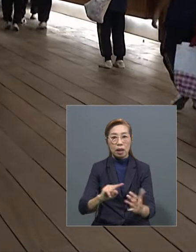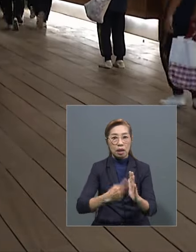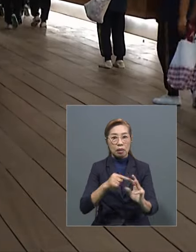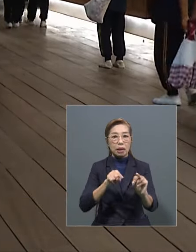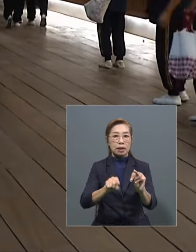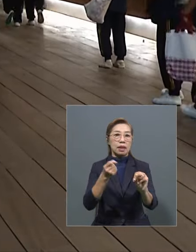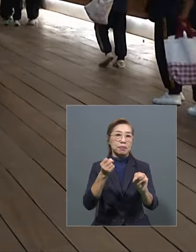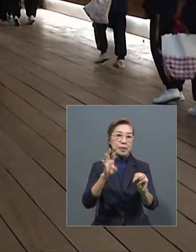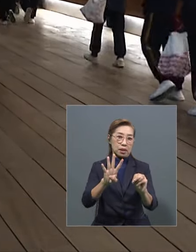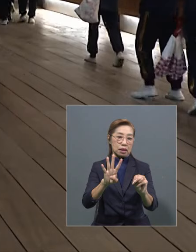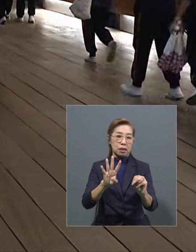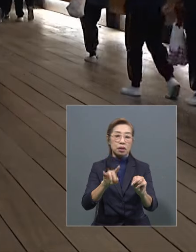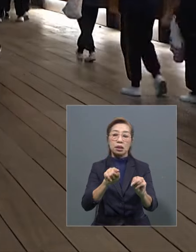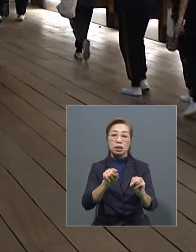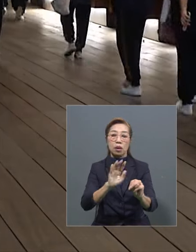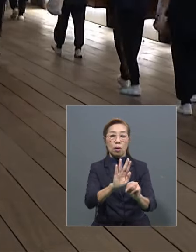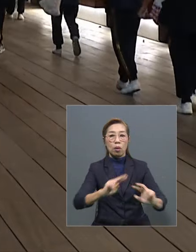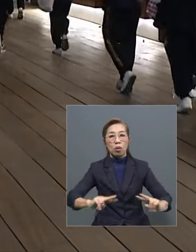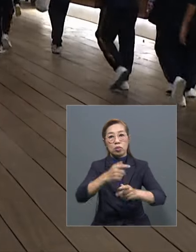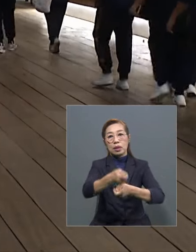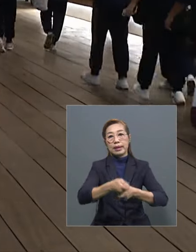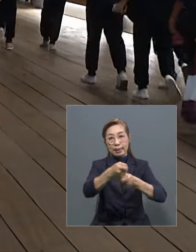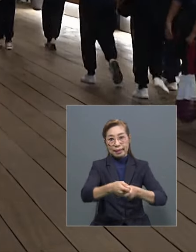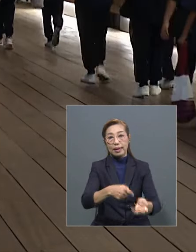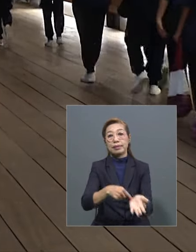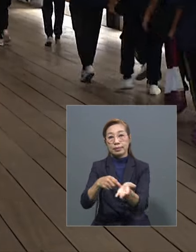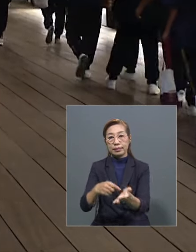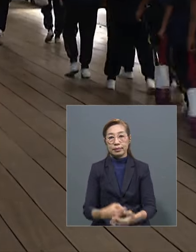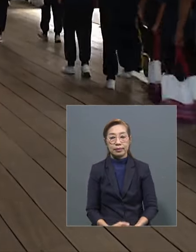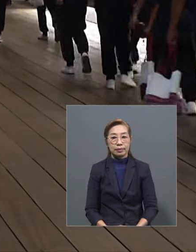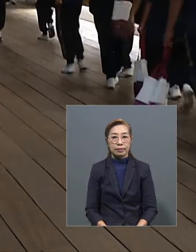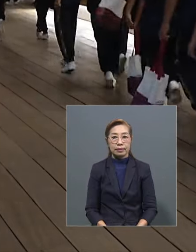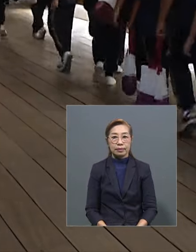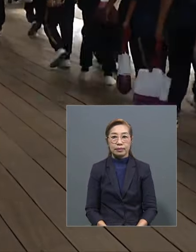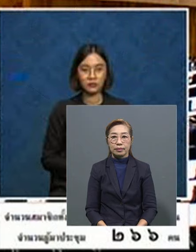ที่14ครับเป็นมาตราของกระทรวงเกษตรและสหกรณ์ครับ